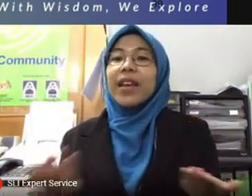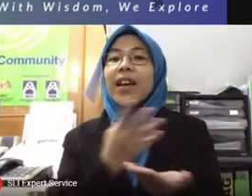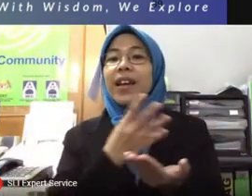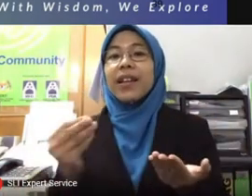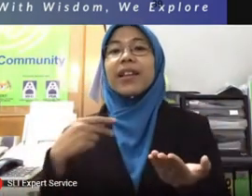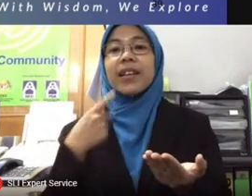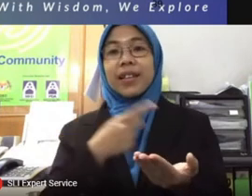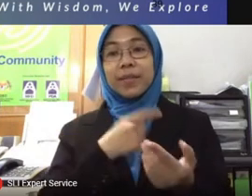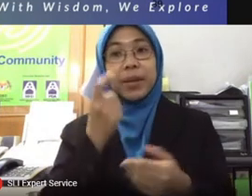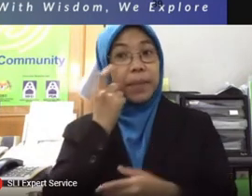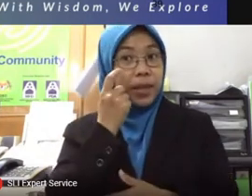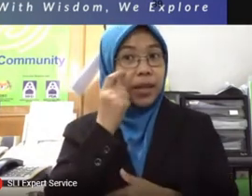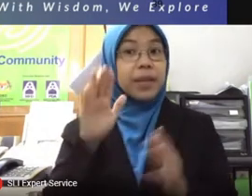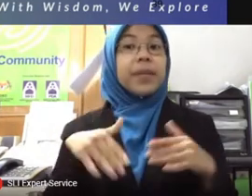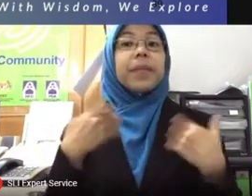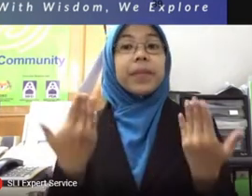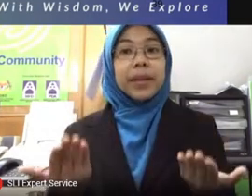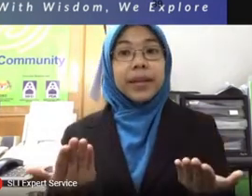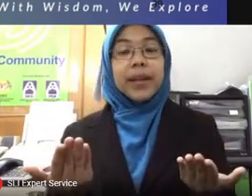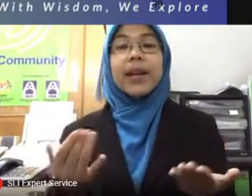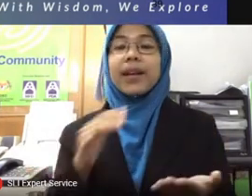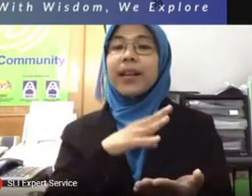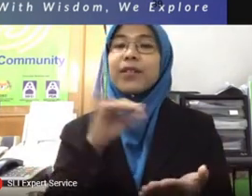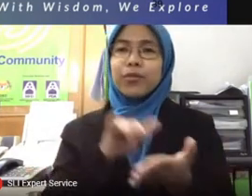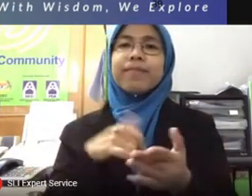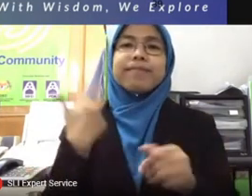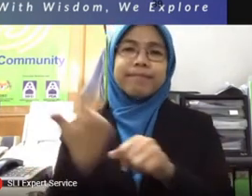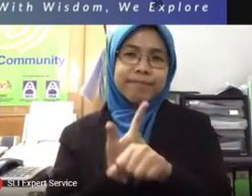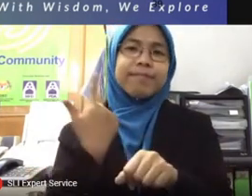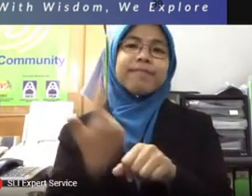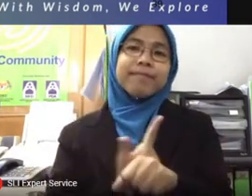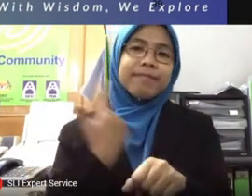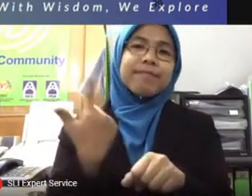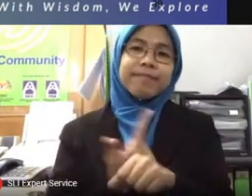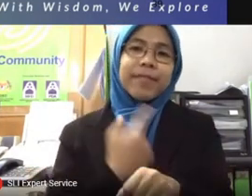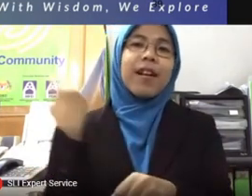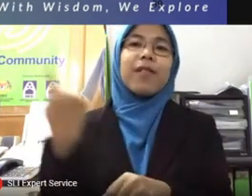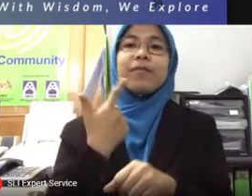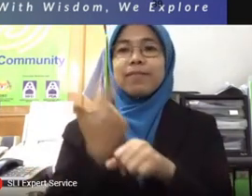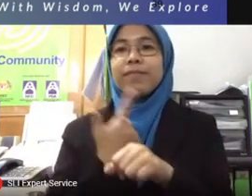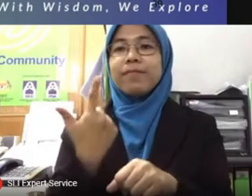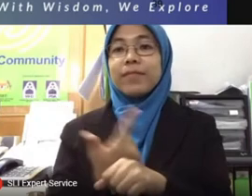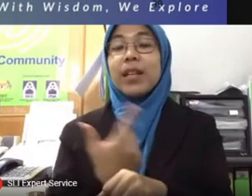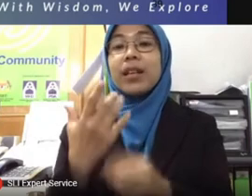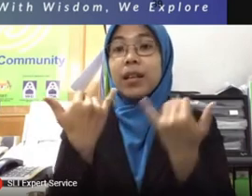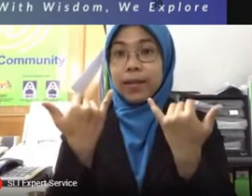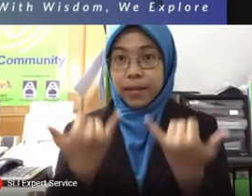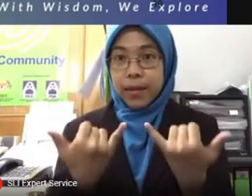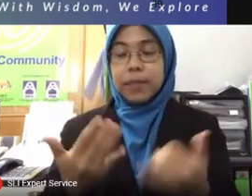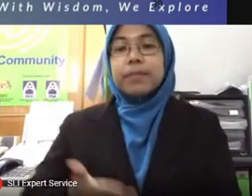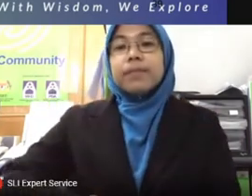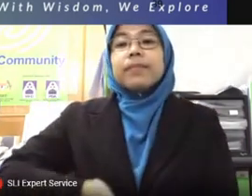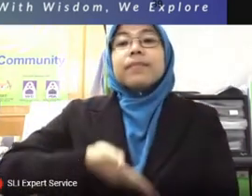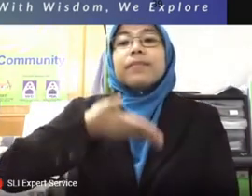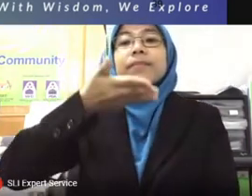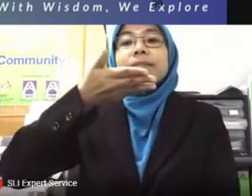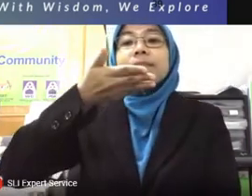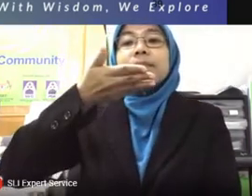kita punya mata kita macam mana. Okay, so kita kena praktis. Okay, so now tarik nafas